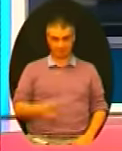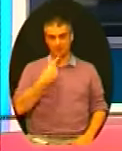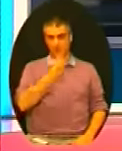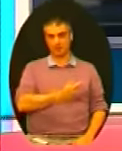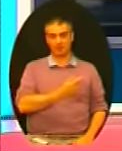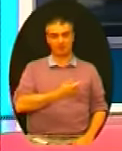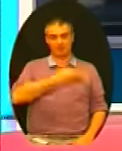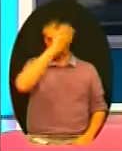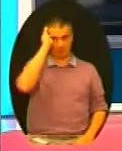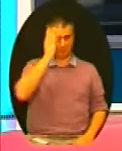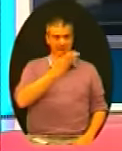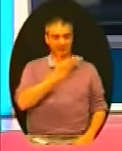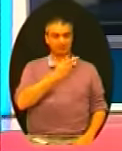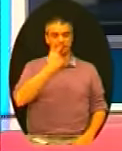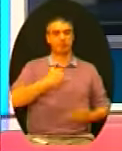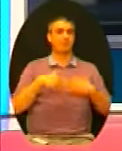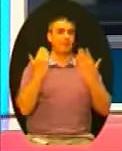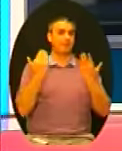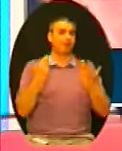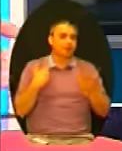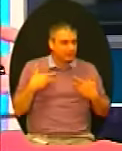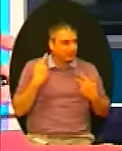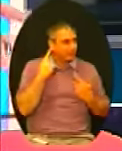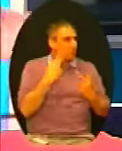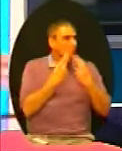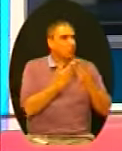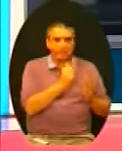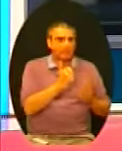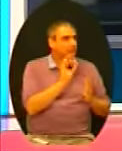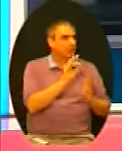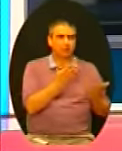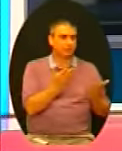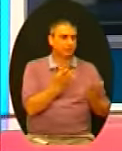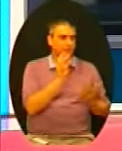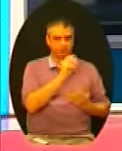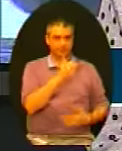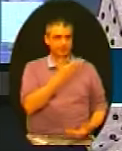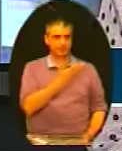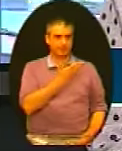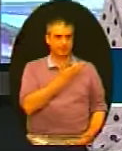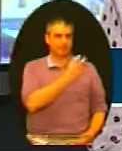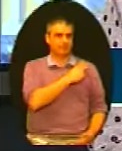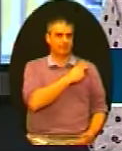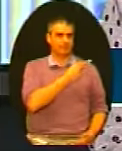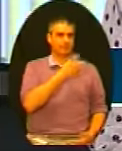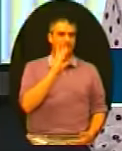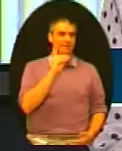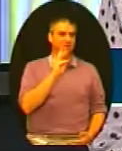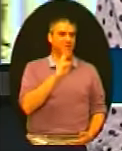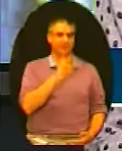אלה הדברים של אהוד אולמרט הבוקר. אני אשמח לשמוע תגובה ראשונה שלך, קודם כל, תת גונדר בדימוס דבי